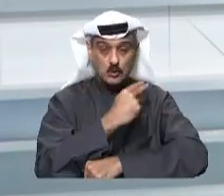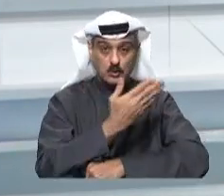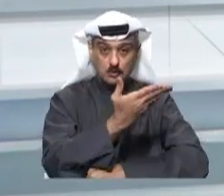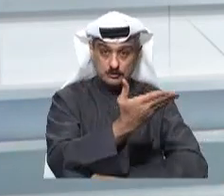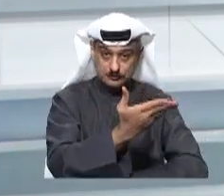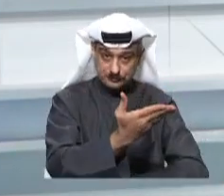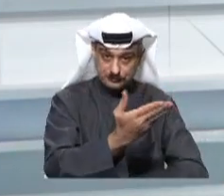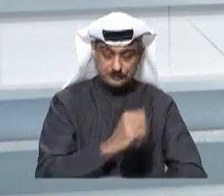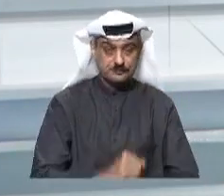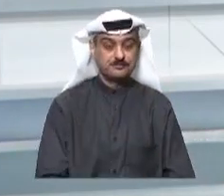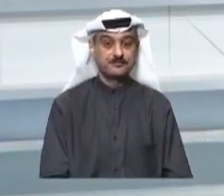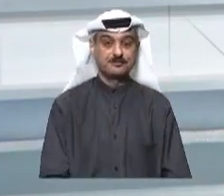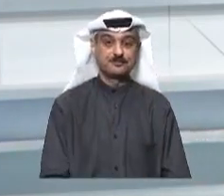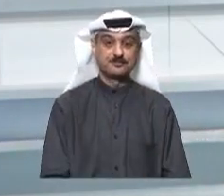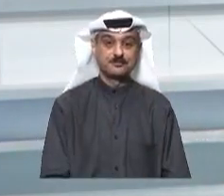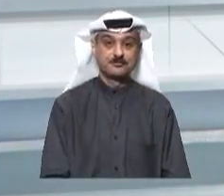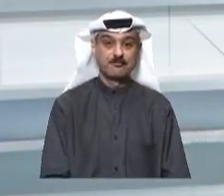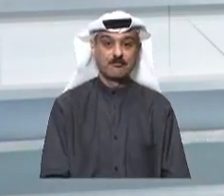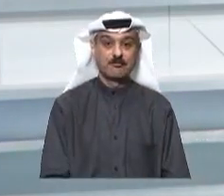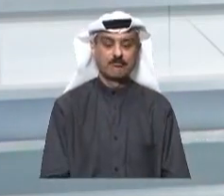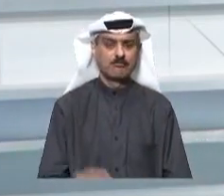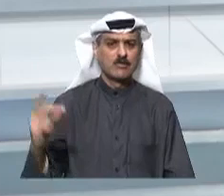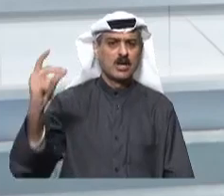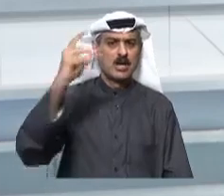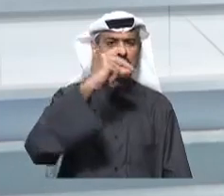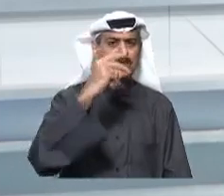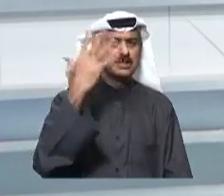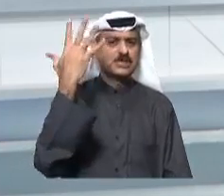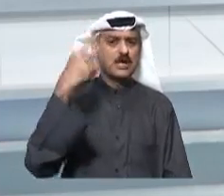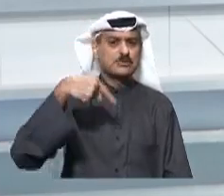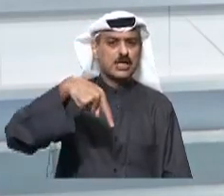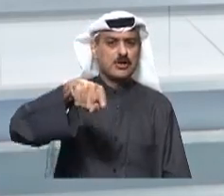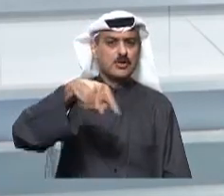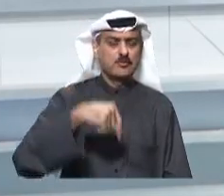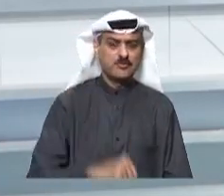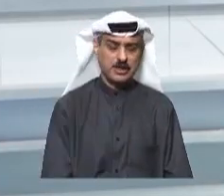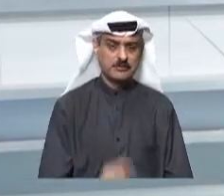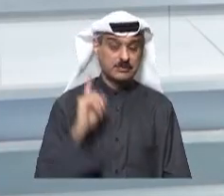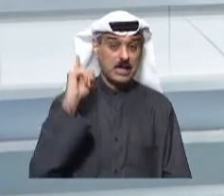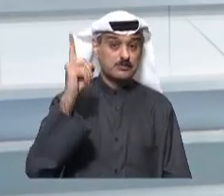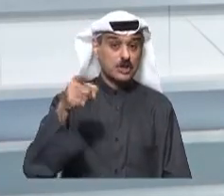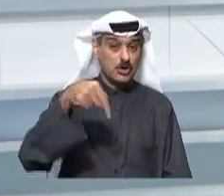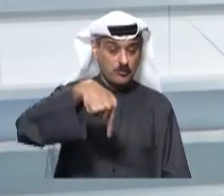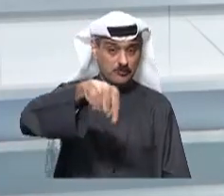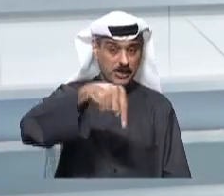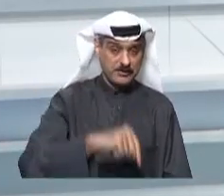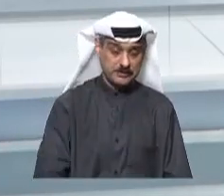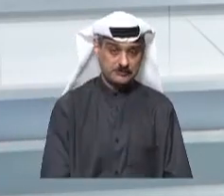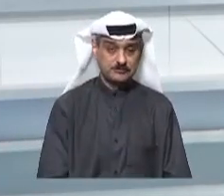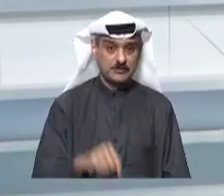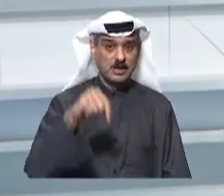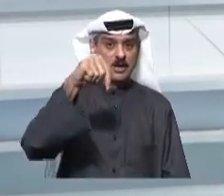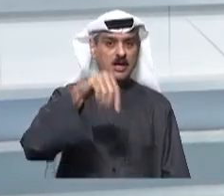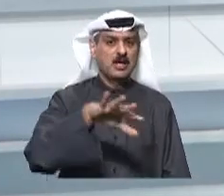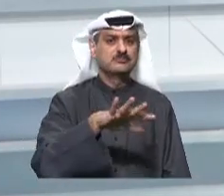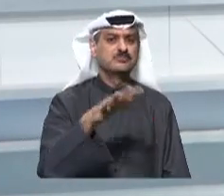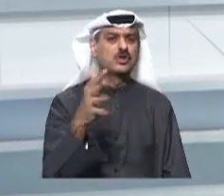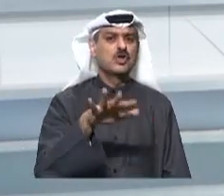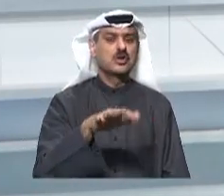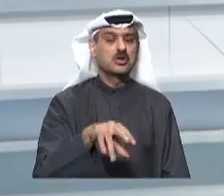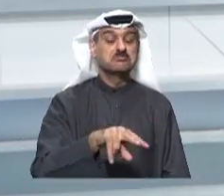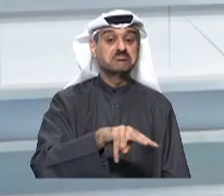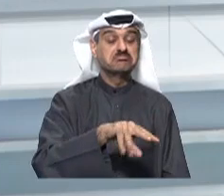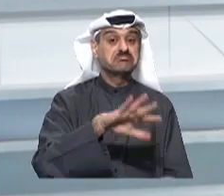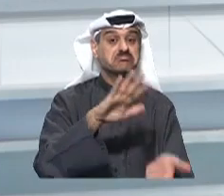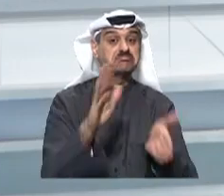الساعة 5:00. الطقس المتوقع في مدينة الكويت خلال الأيام الخمسة المقبلة، أجواء قد تميل إلى عدم الاستقرار